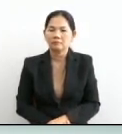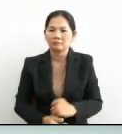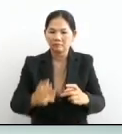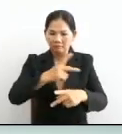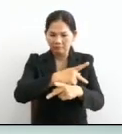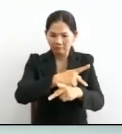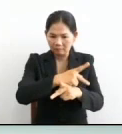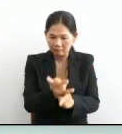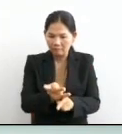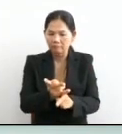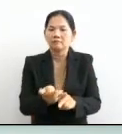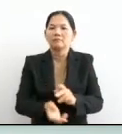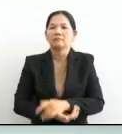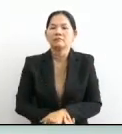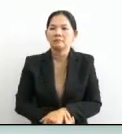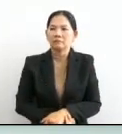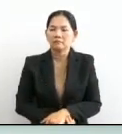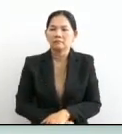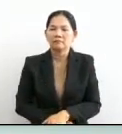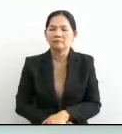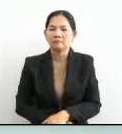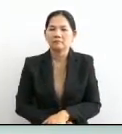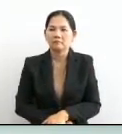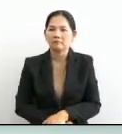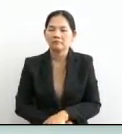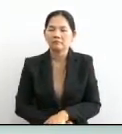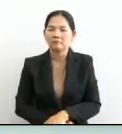nâng phò lật